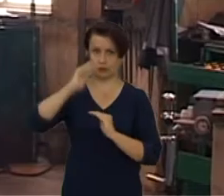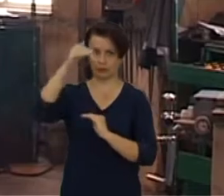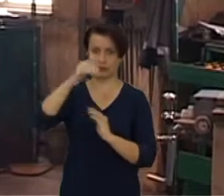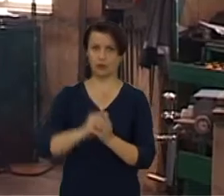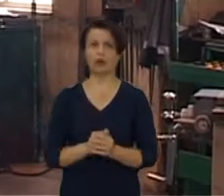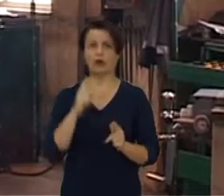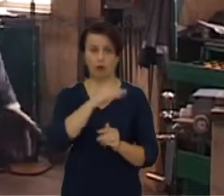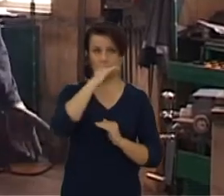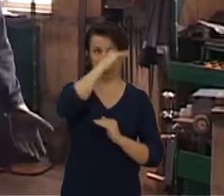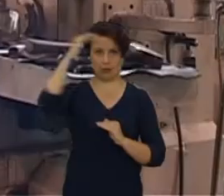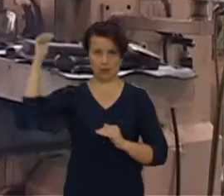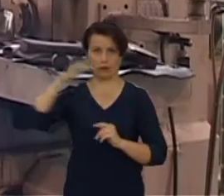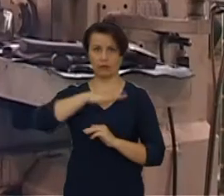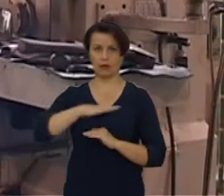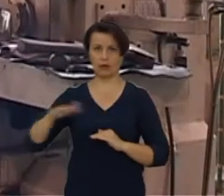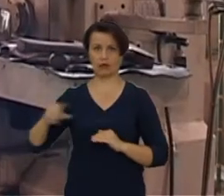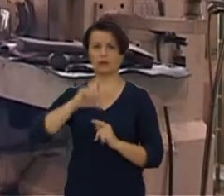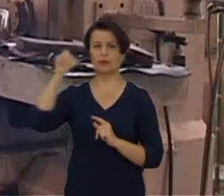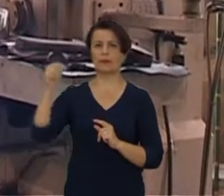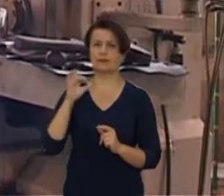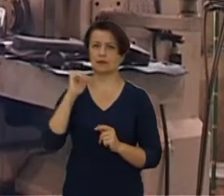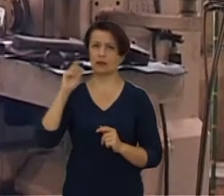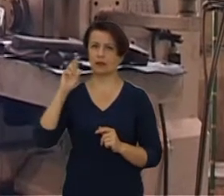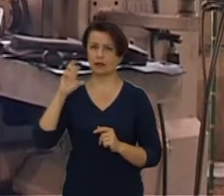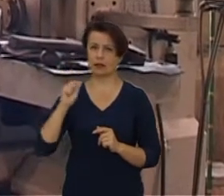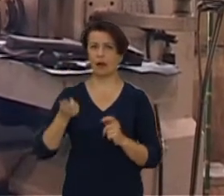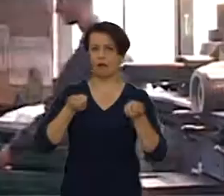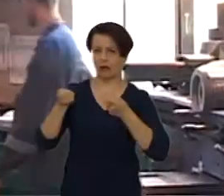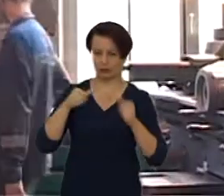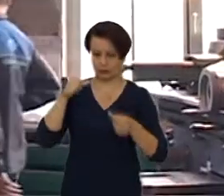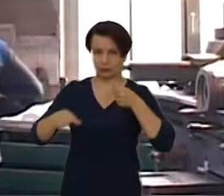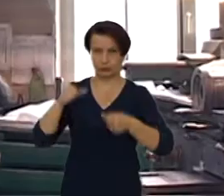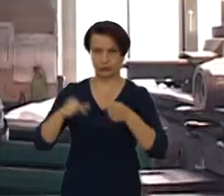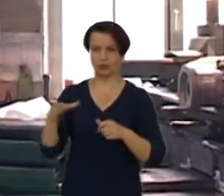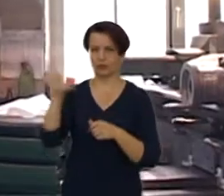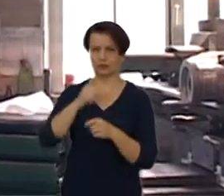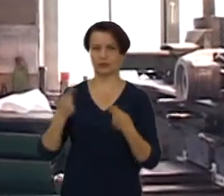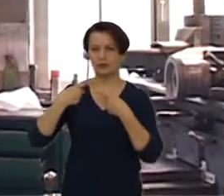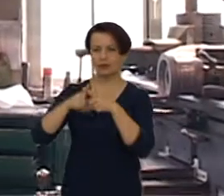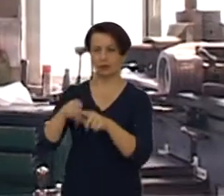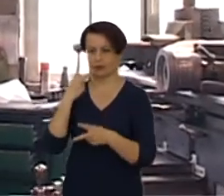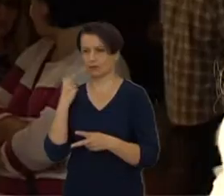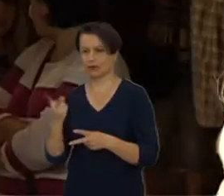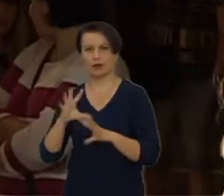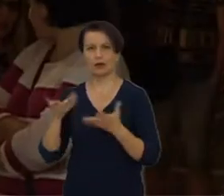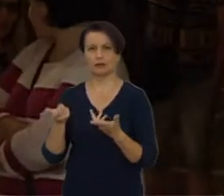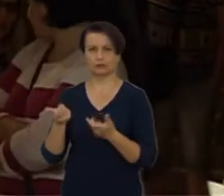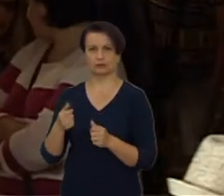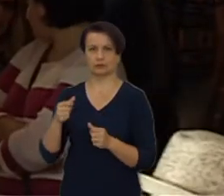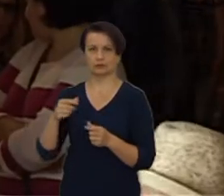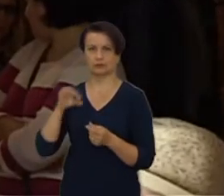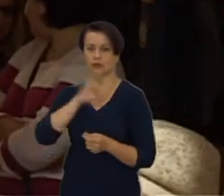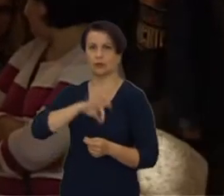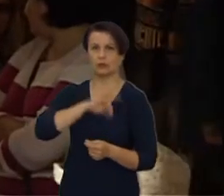dar nuvešim kartu ir į sieros rūgšties cecho valdymo pultą, kad jie suprastų, kaip valdomi visi mechanizmai. Aš dirbu